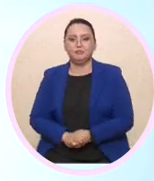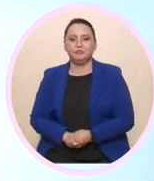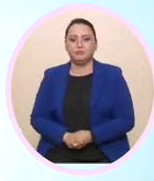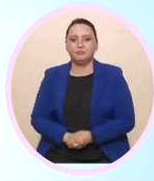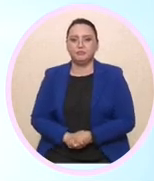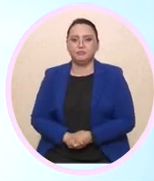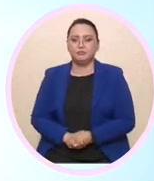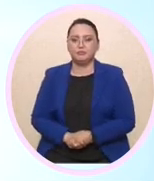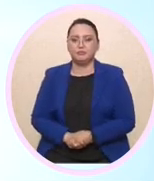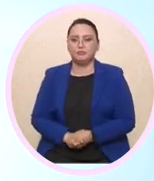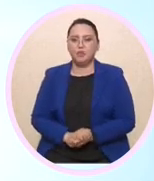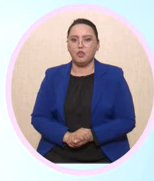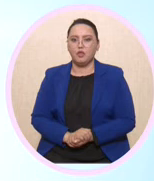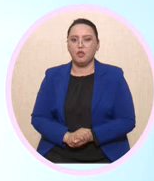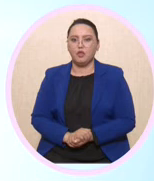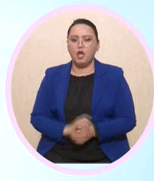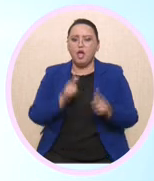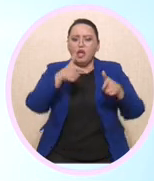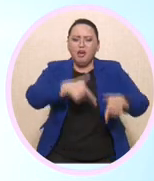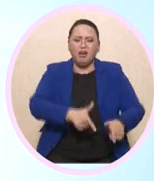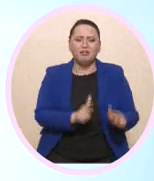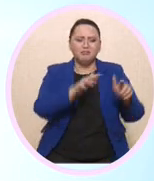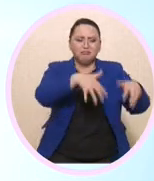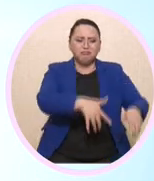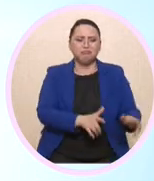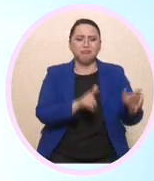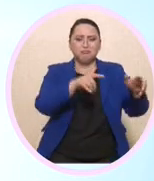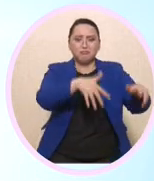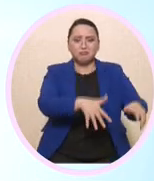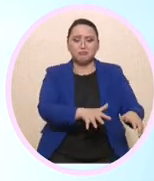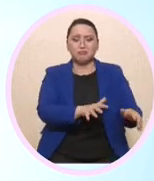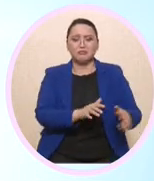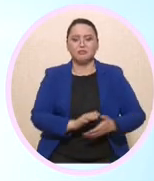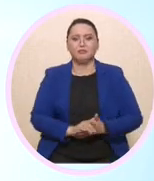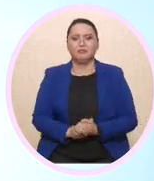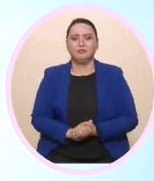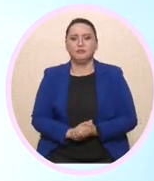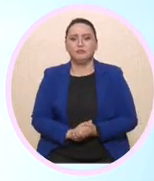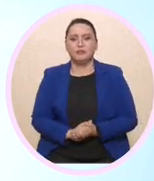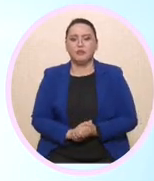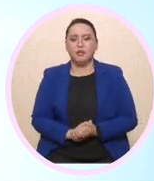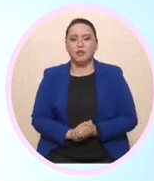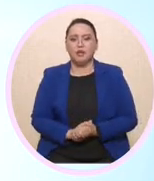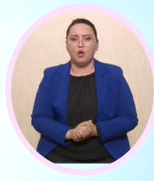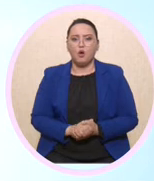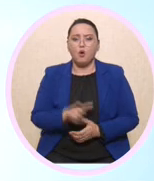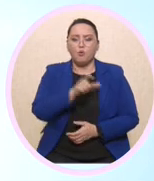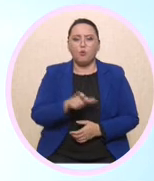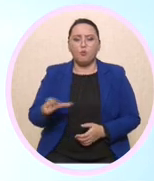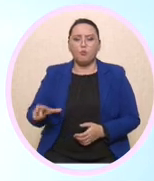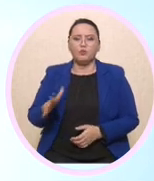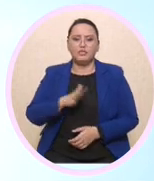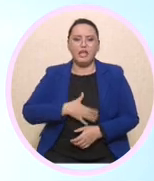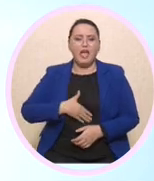Сэлэн ээж минь зүдэрсэн хүүхдүүдийг муу өвгнийг минь эсэн минь гаталгаж хайрлгаж